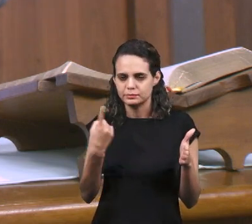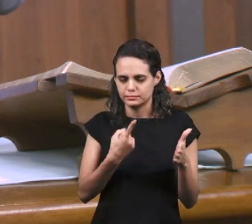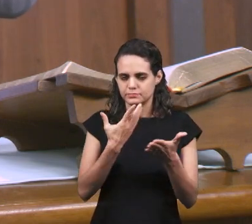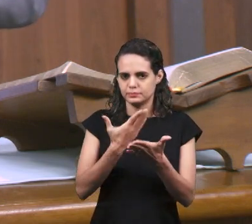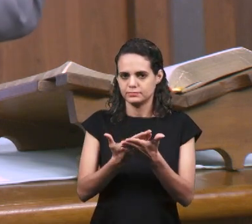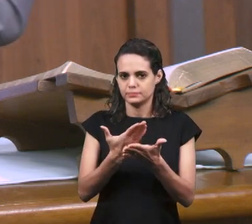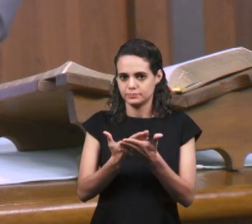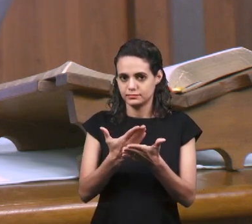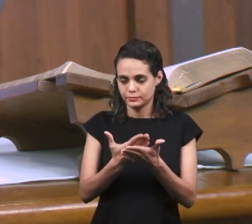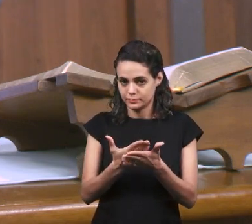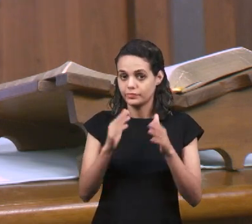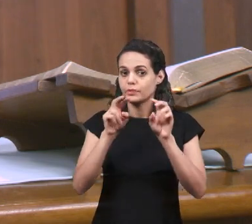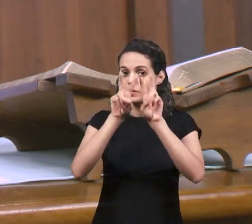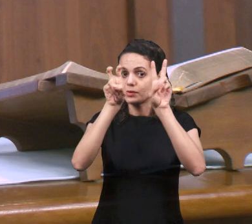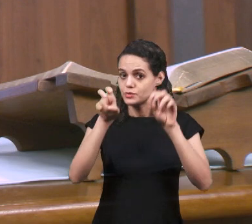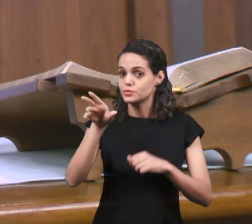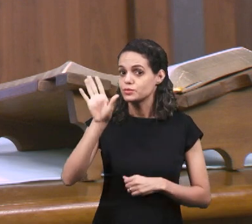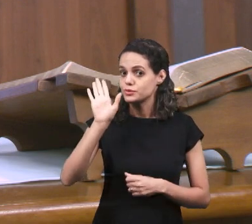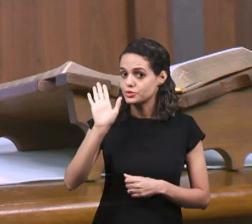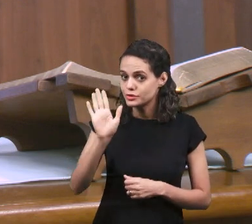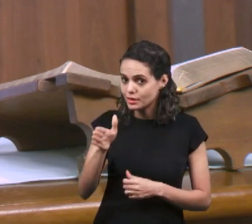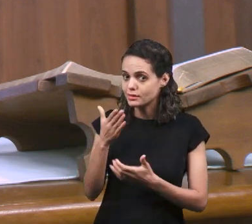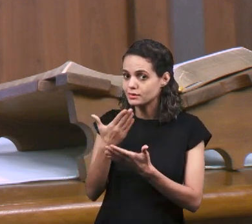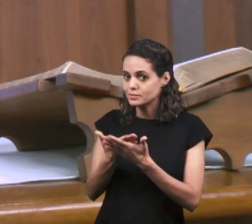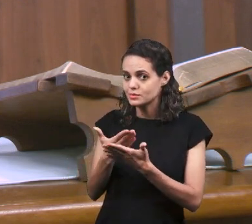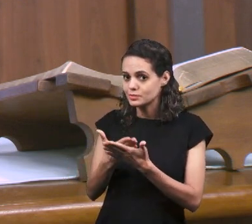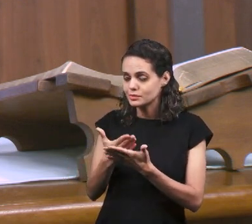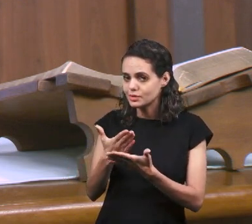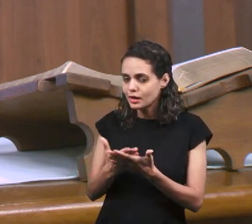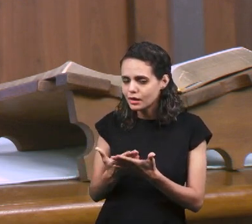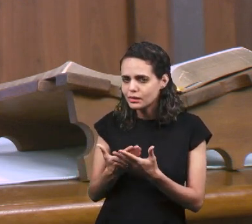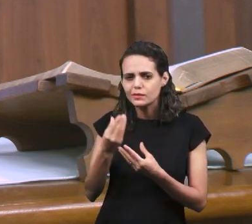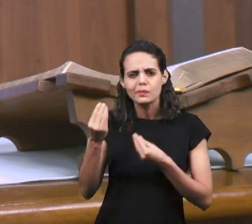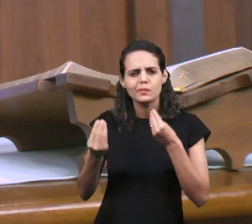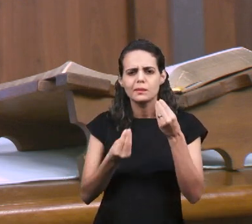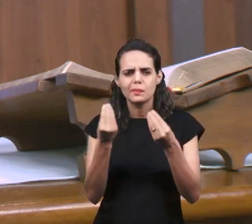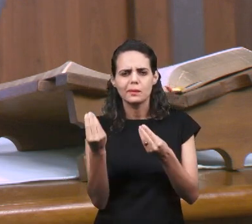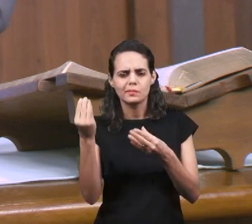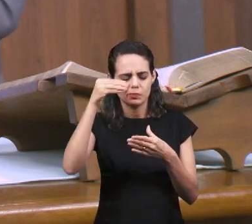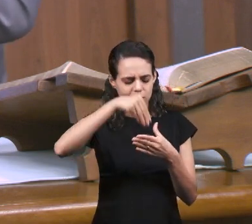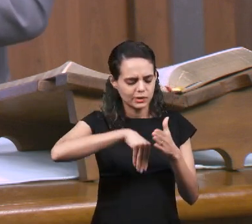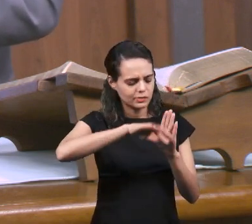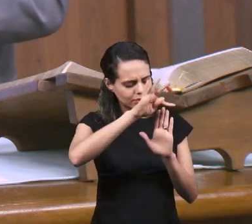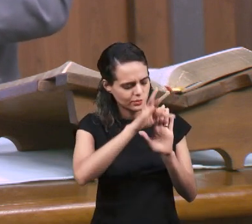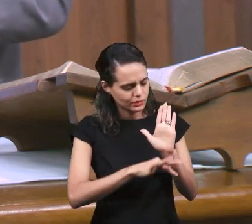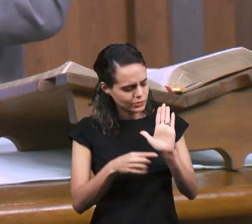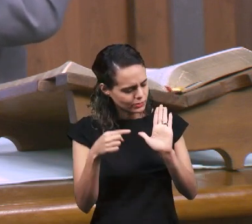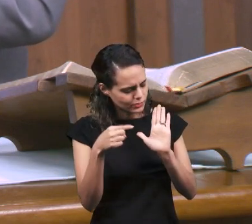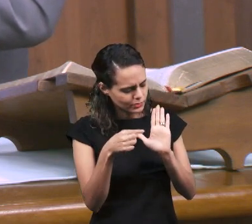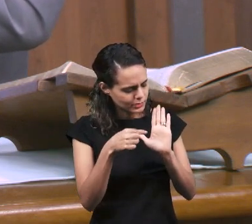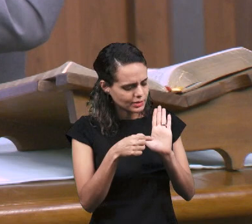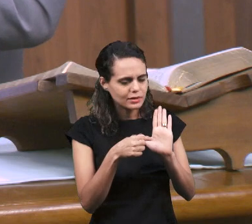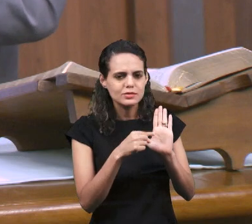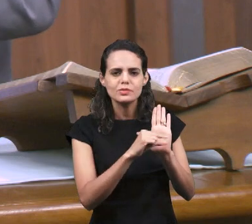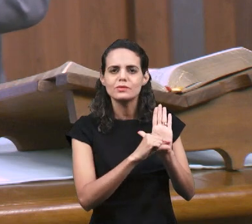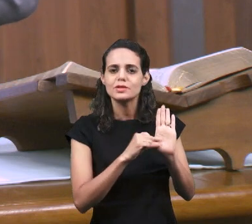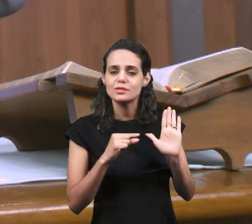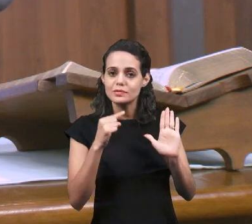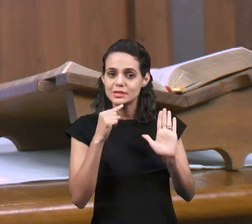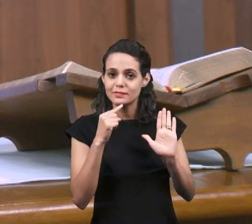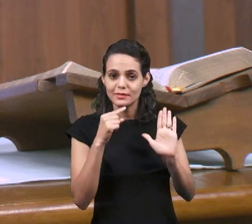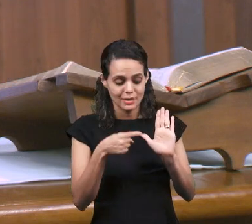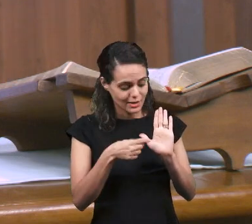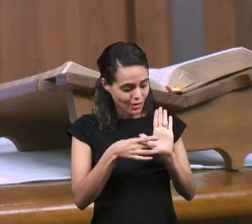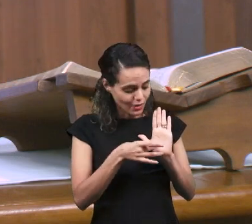qui était déjà dit ici, où nous allons nous retrouver dans ce texte, vous allez citer le verset où il se